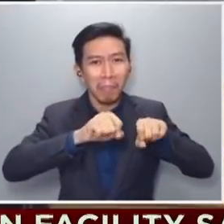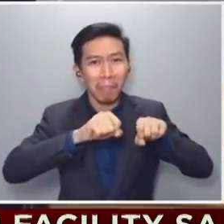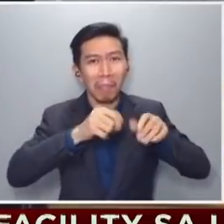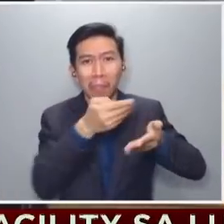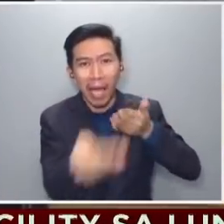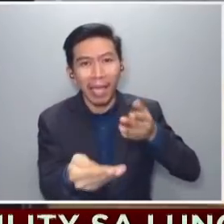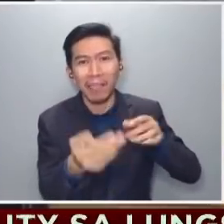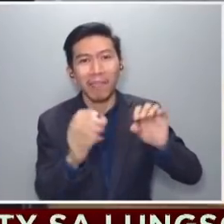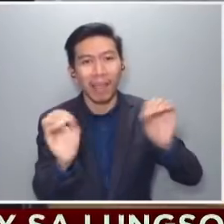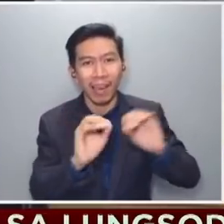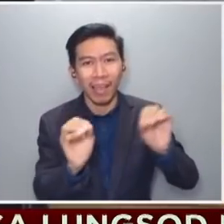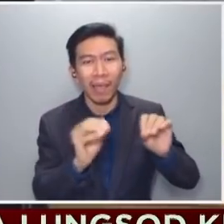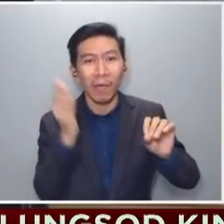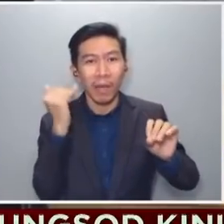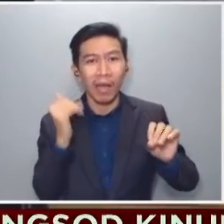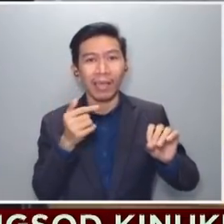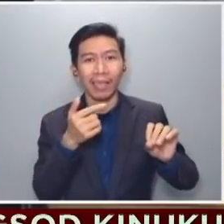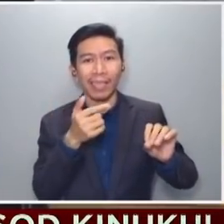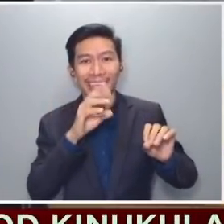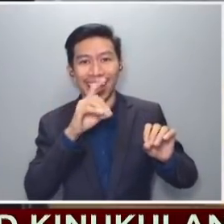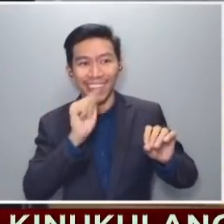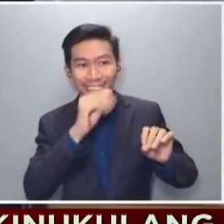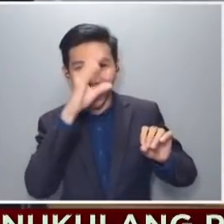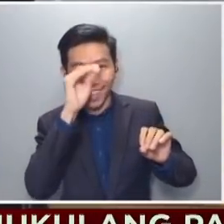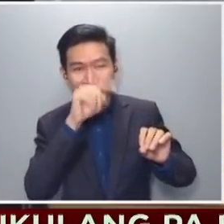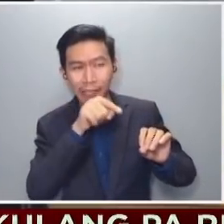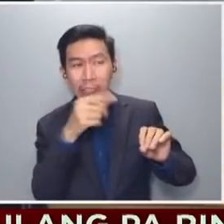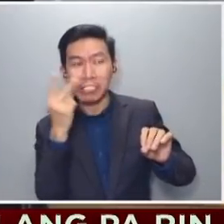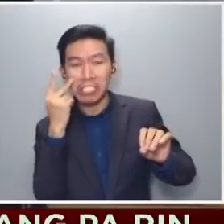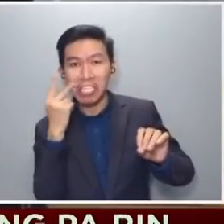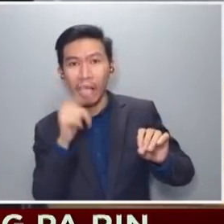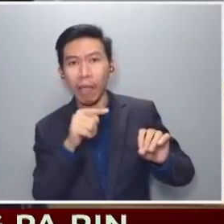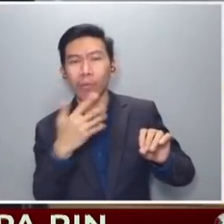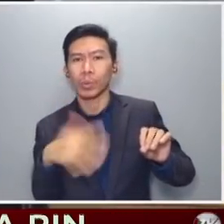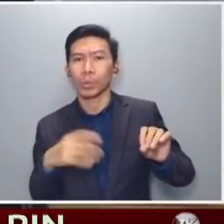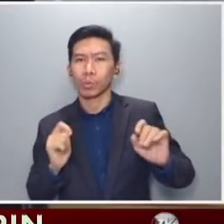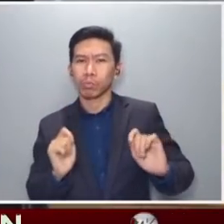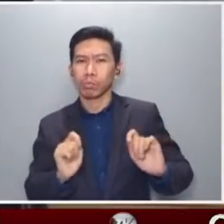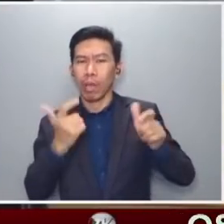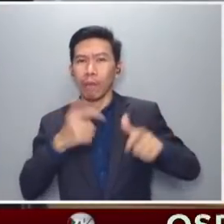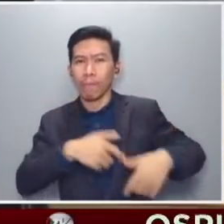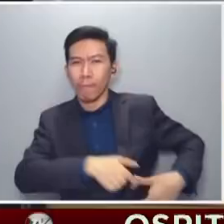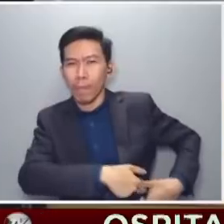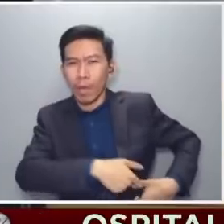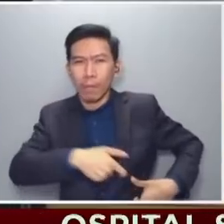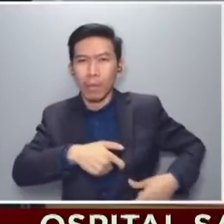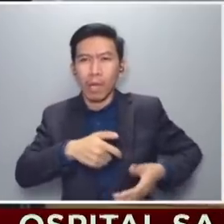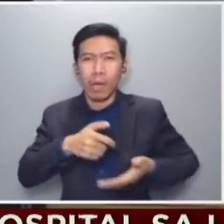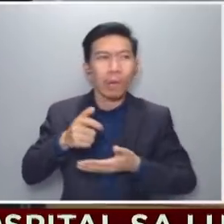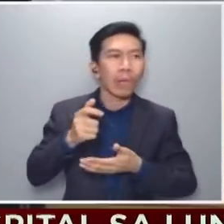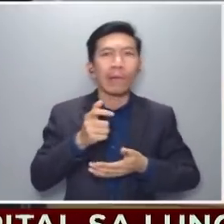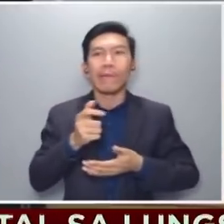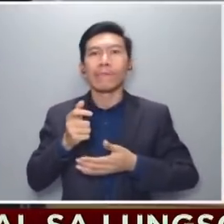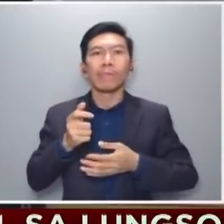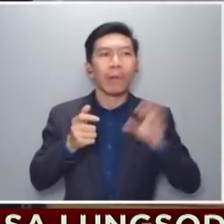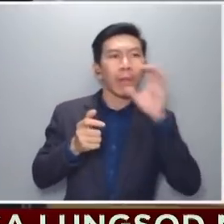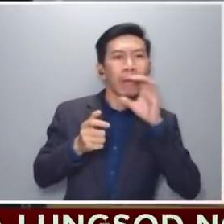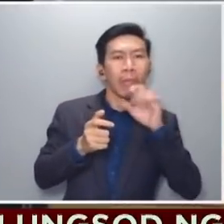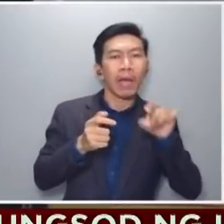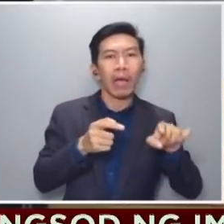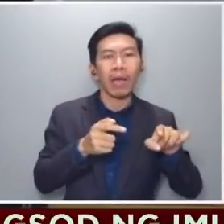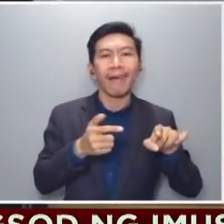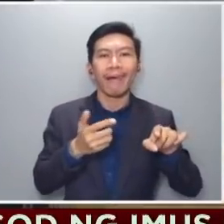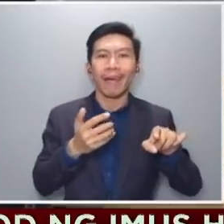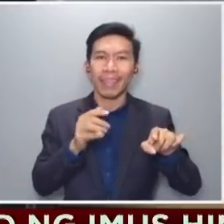ni Garado na Antimano, binunot niya yung baril niya, hinaharap niya kagad yung ano. Yung nga tinatawag